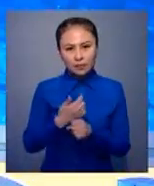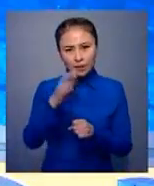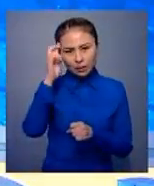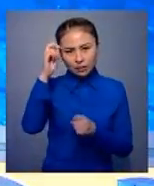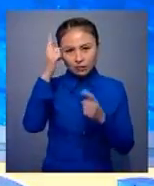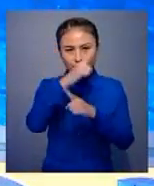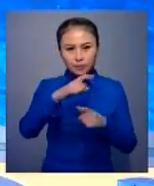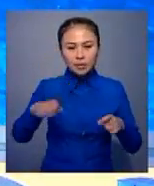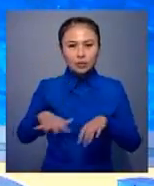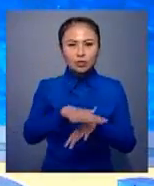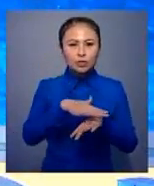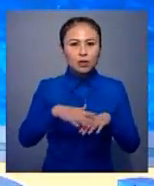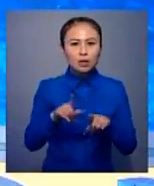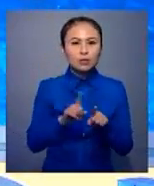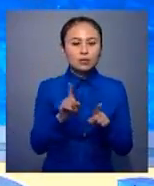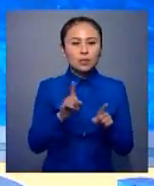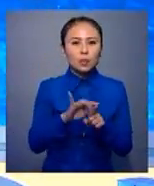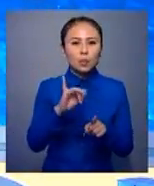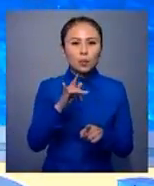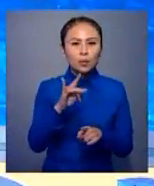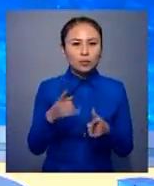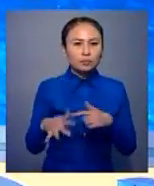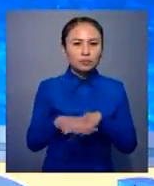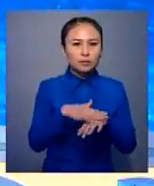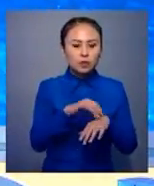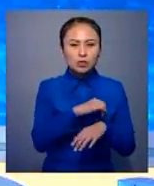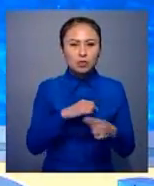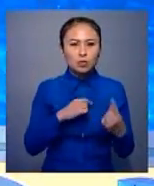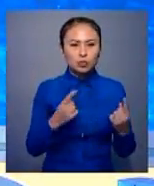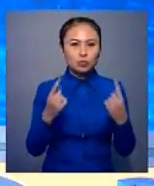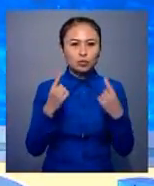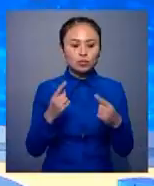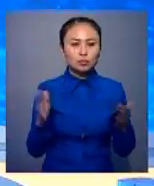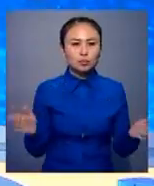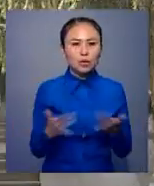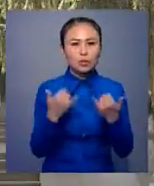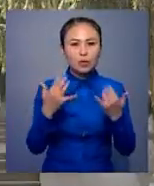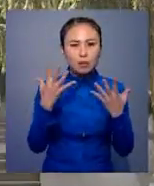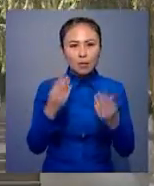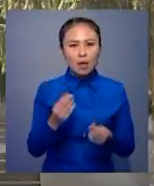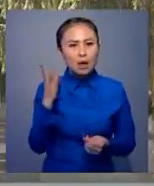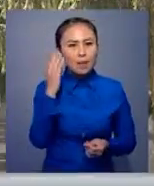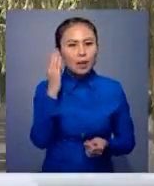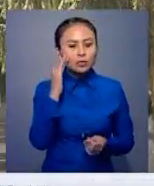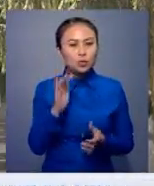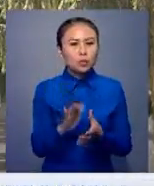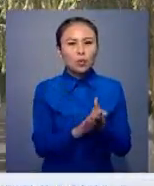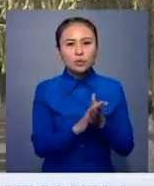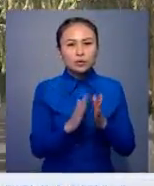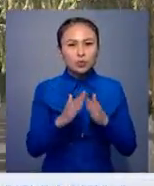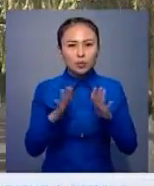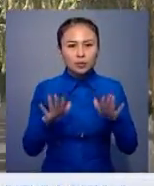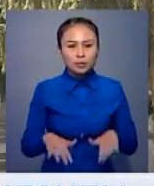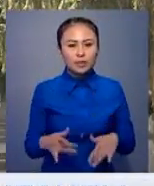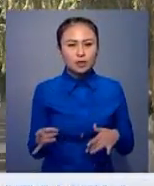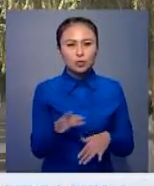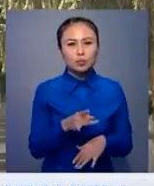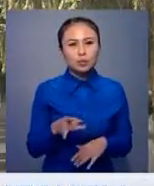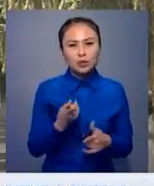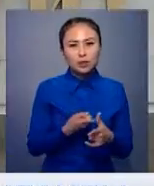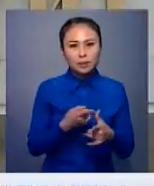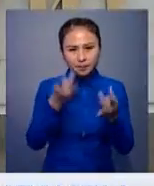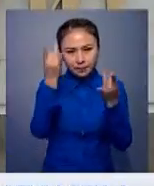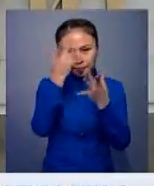Елбасының жолдауынан еліміздегі ұйғыр халқы да зор үміт күтіп барынша қолдайды. Бүгін Алматыдағы Достық үйінде республикалық